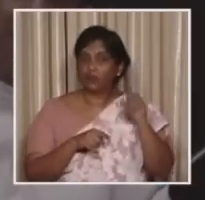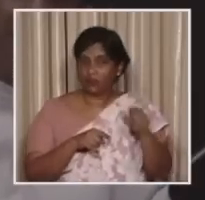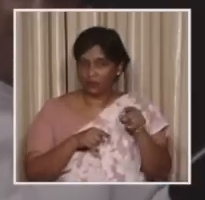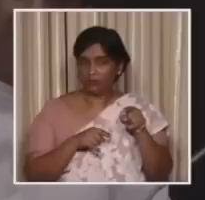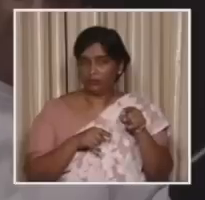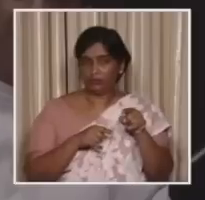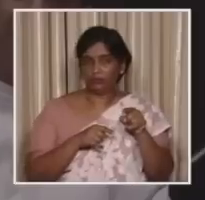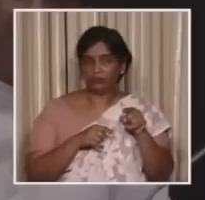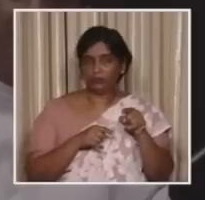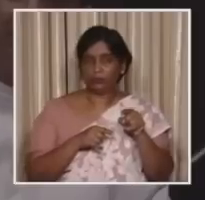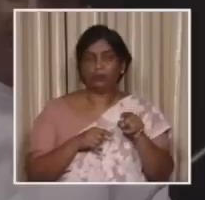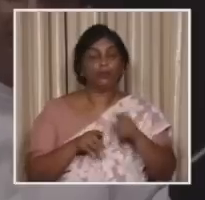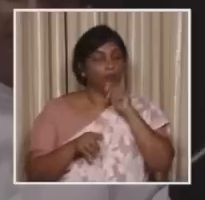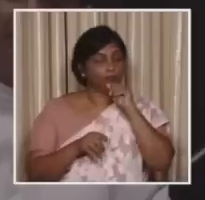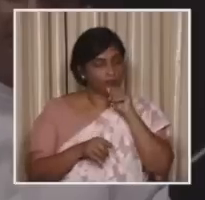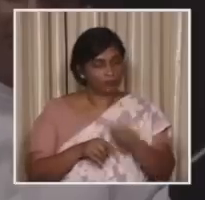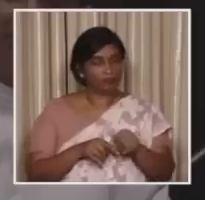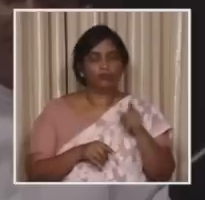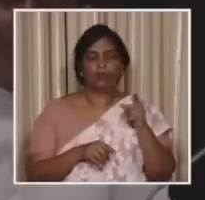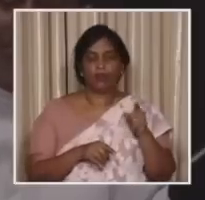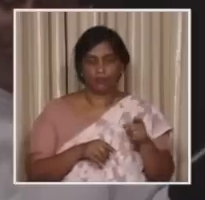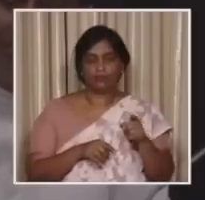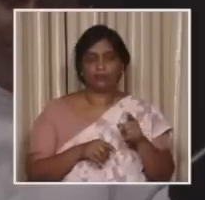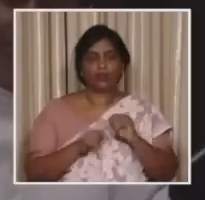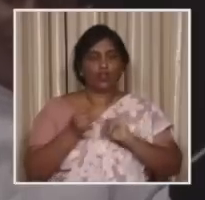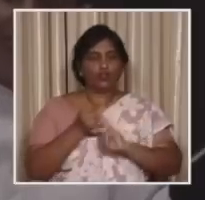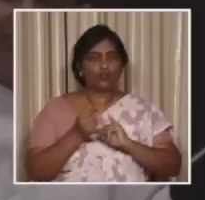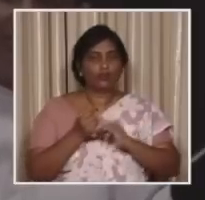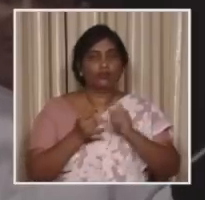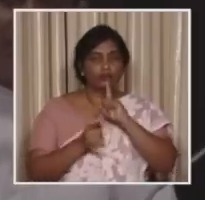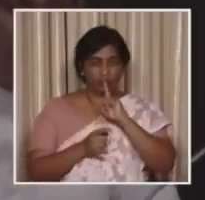ඒ විතරක් නෙමෙයි පැහැදිලිවම මේ